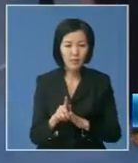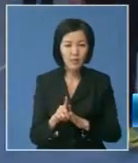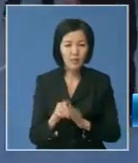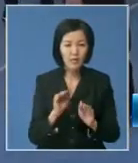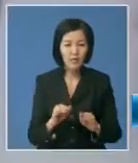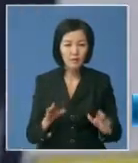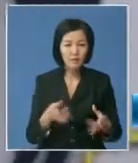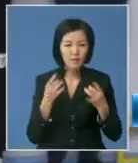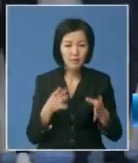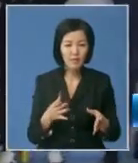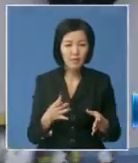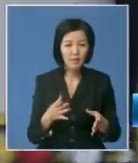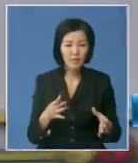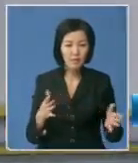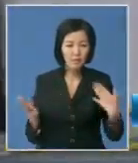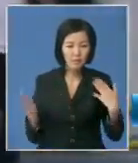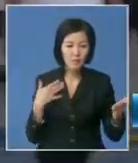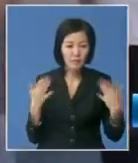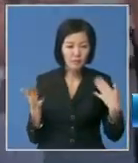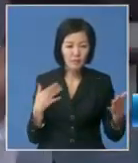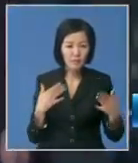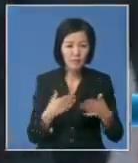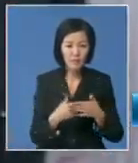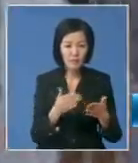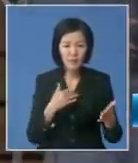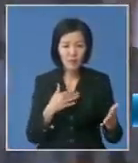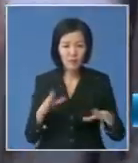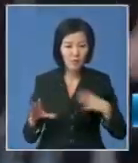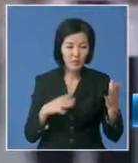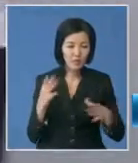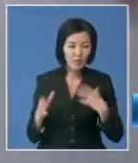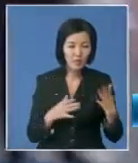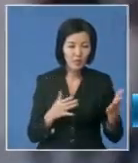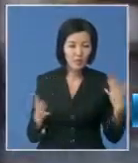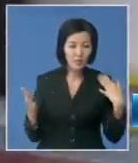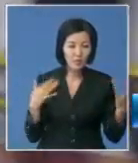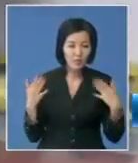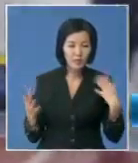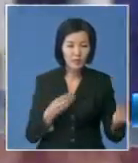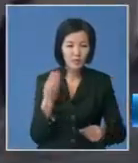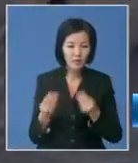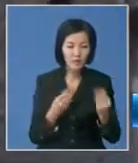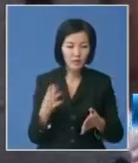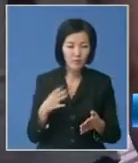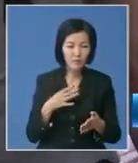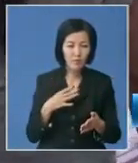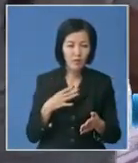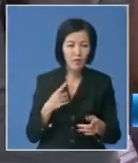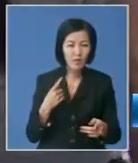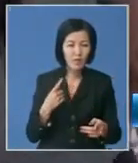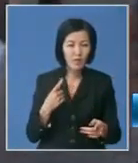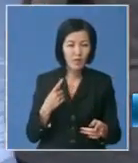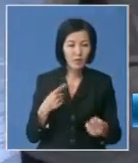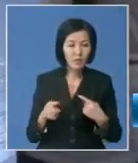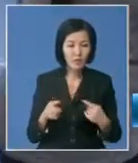простые способы как правильно размяться перед любой тренировкой упражнения представлены в игровой форме что особенно понравилась